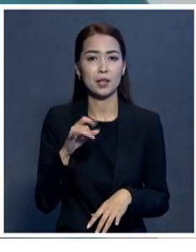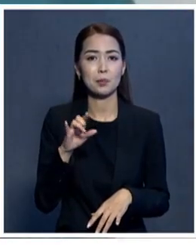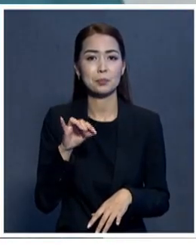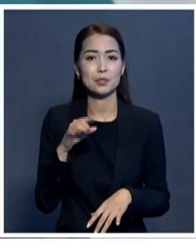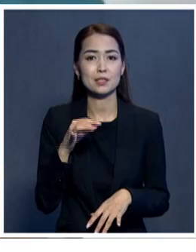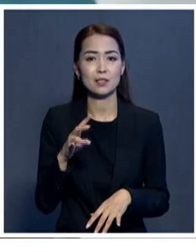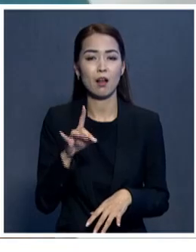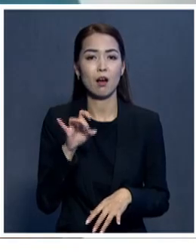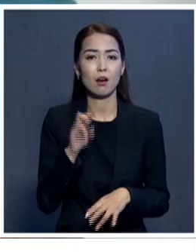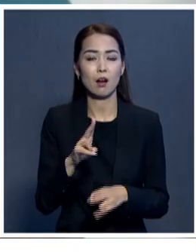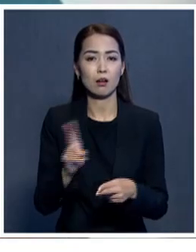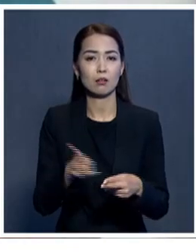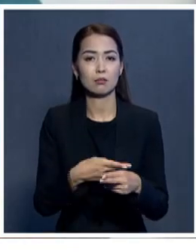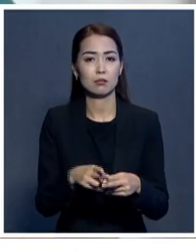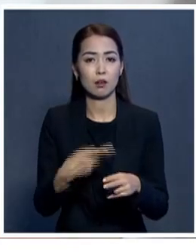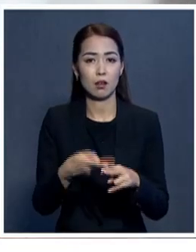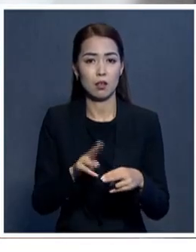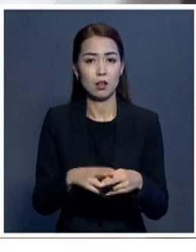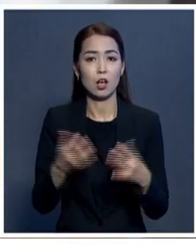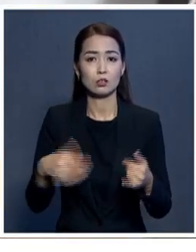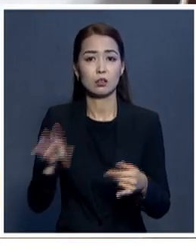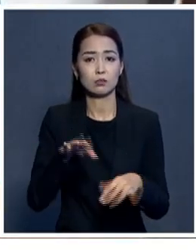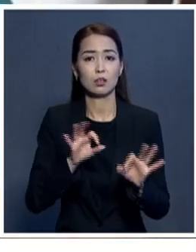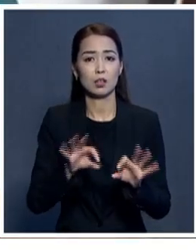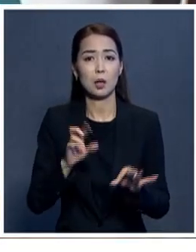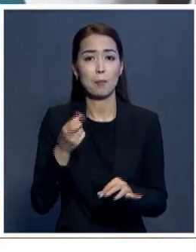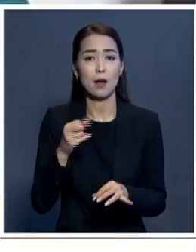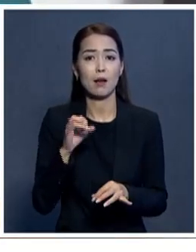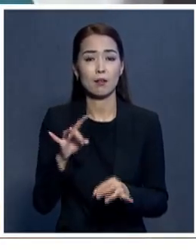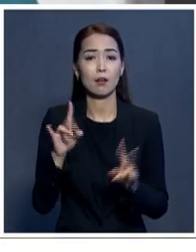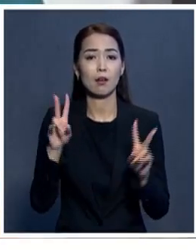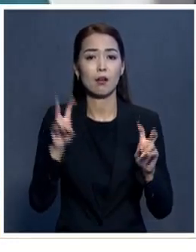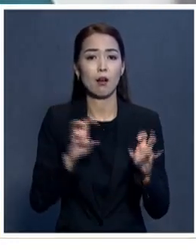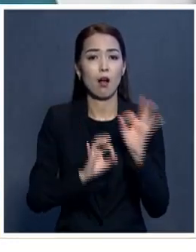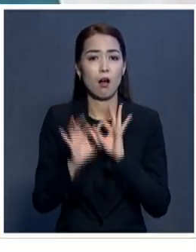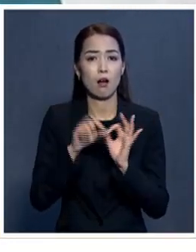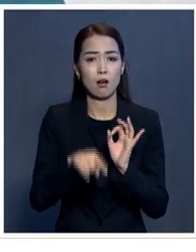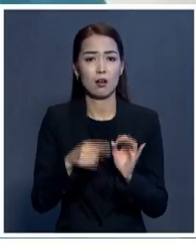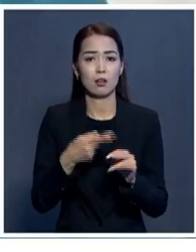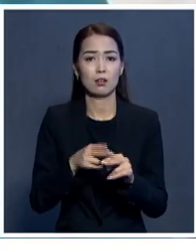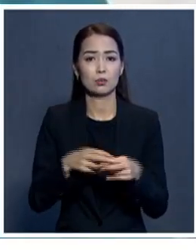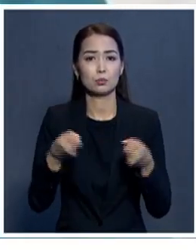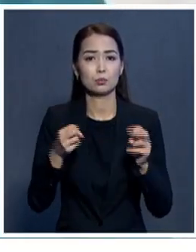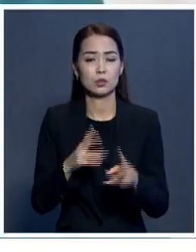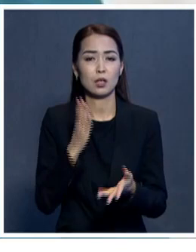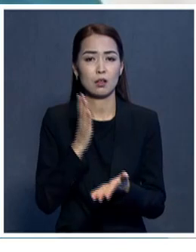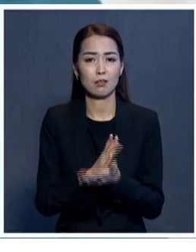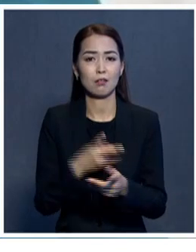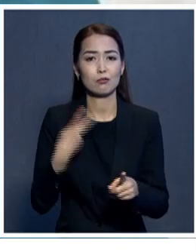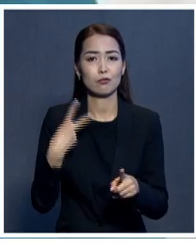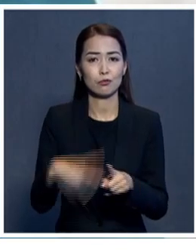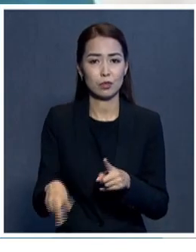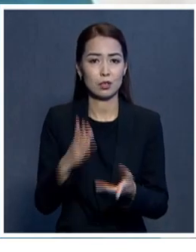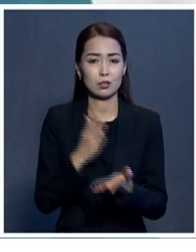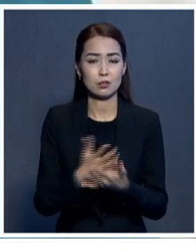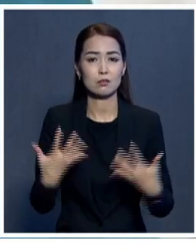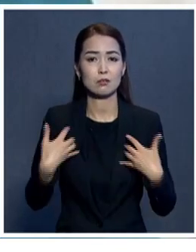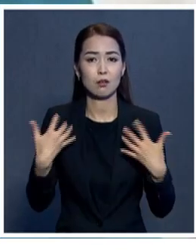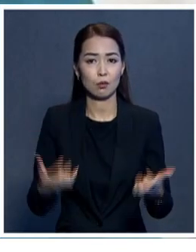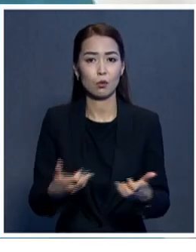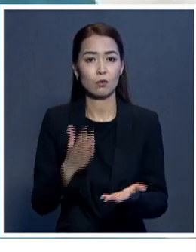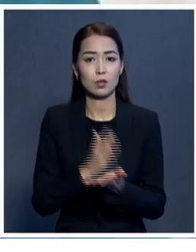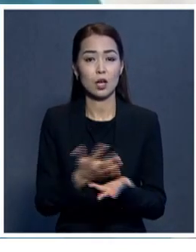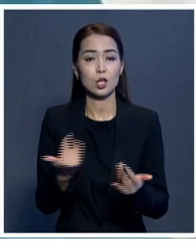рак ауруына шалдыққан. Айтуларынша Байер аталған зат құрамындағы глифосаттың қатерлі ісікке шалдықтыру мүмкін екенін